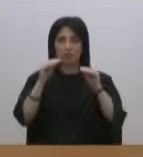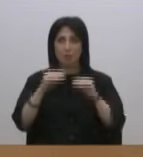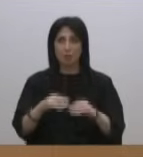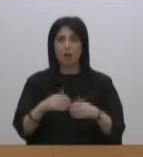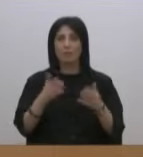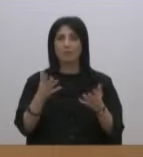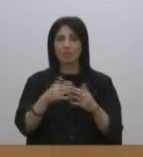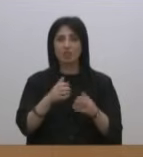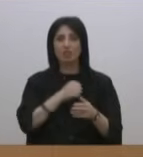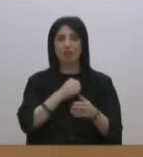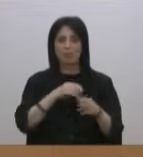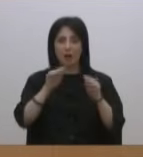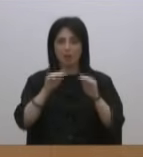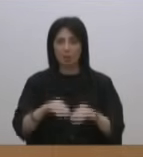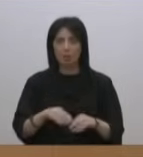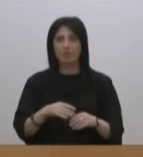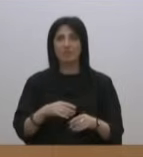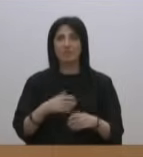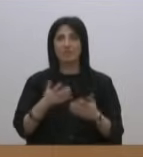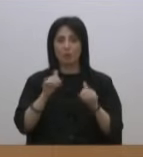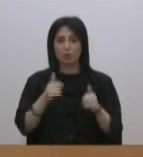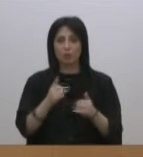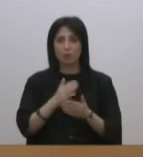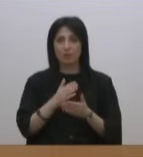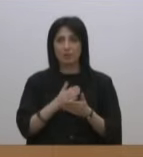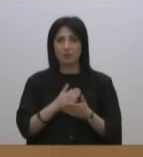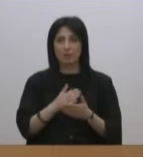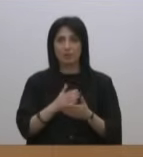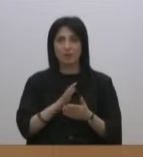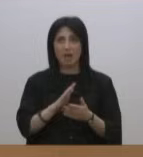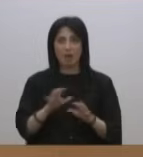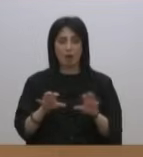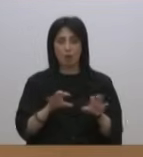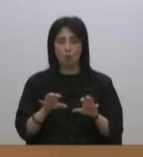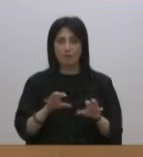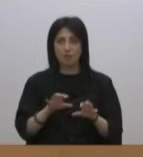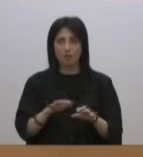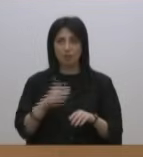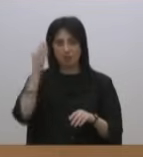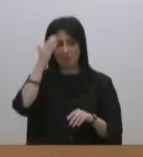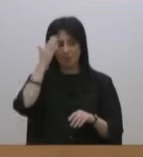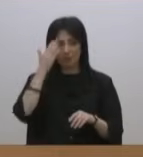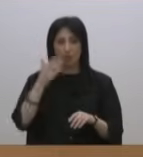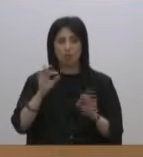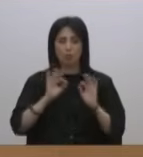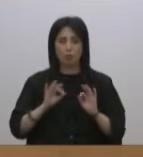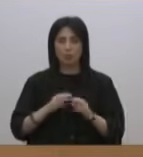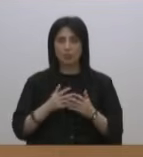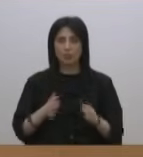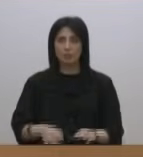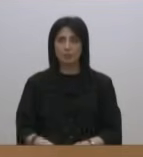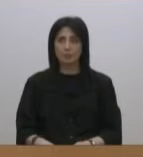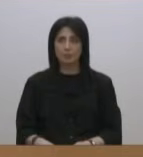ჩამოყალიბდა, ის სადაც ის ჯარი ჩამოყალიბდა, ინფორმით როგორც არის ის არაკორუფციული საბაჟო პროკურატურა და ასე